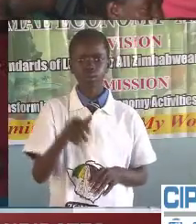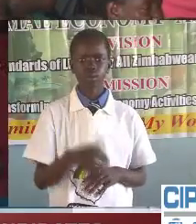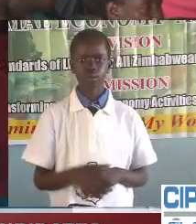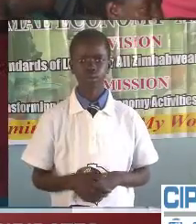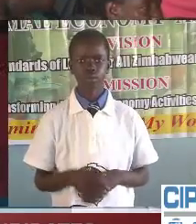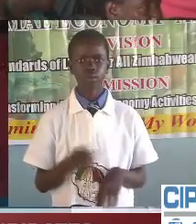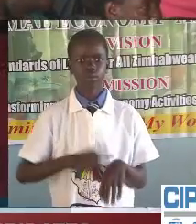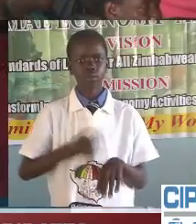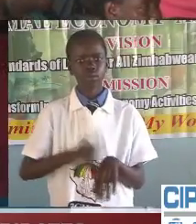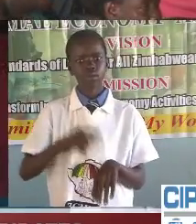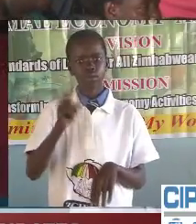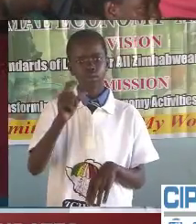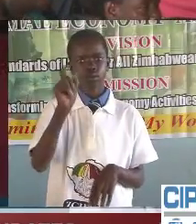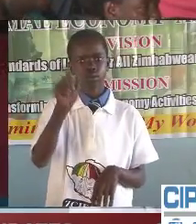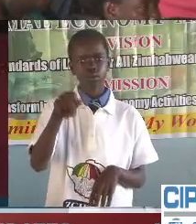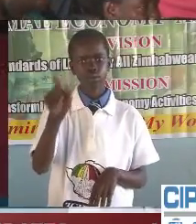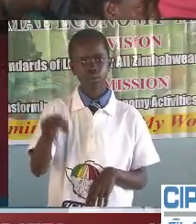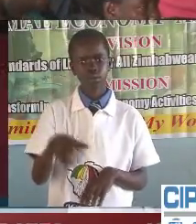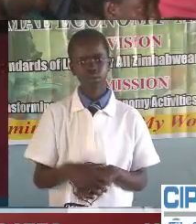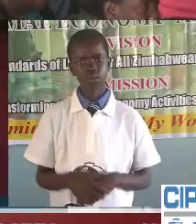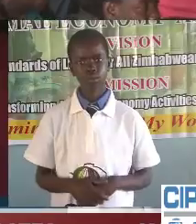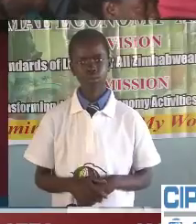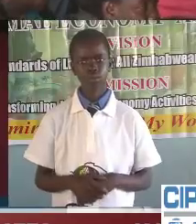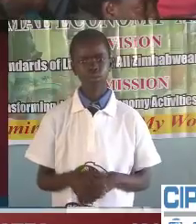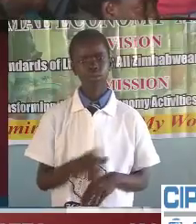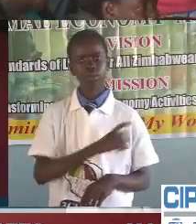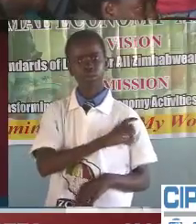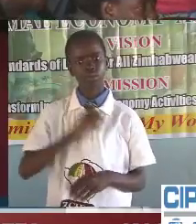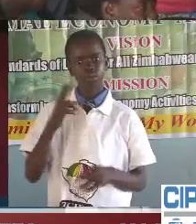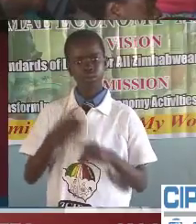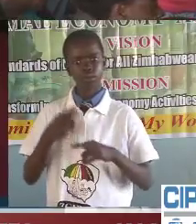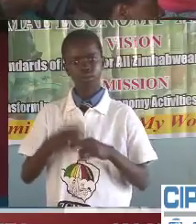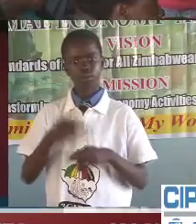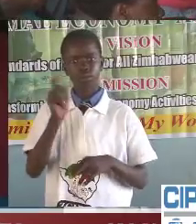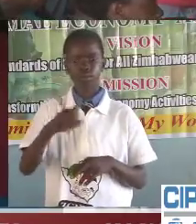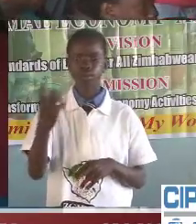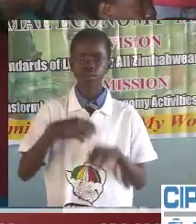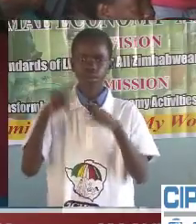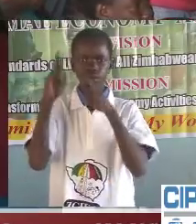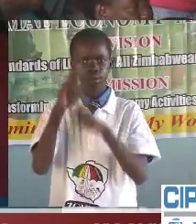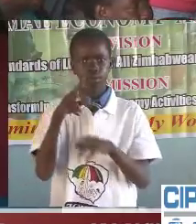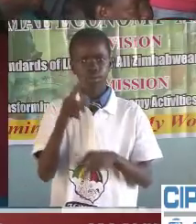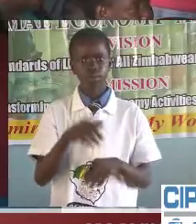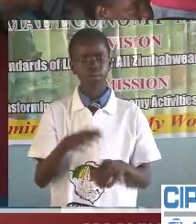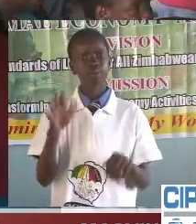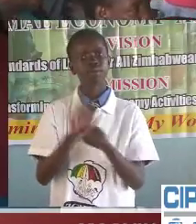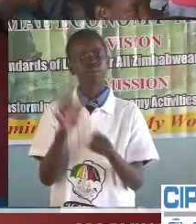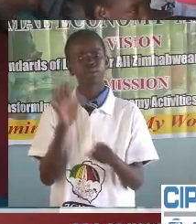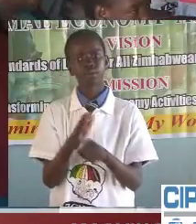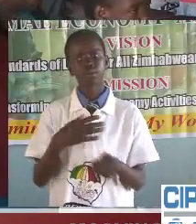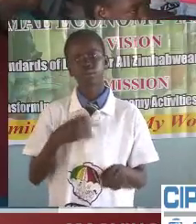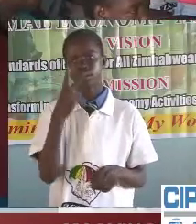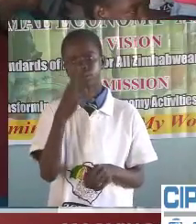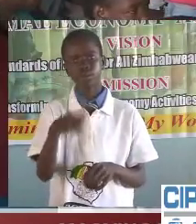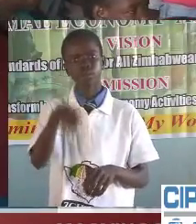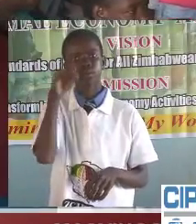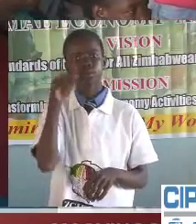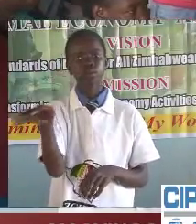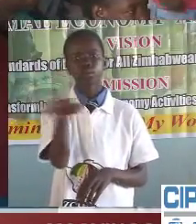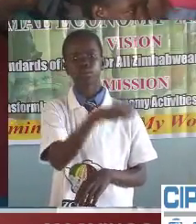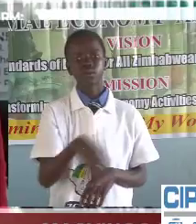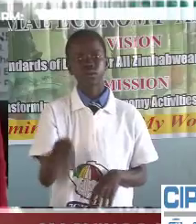eminyakeni engu-40 edlulileyo sikhangelane lezombangazwe. Zwakawanda zvatakawona